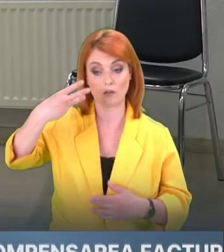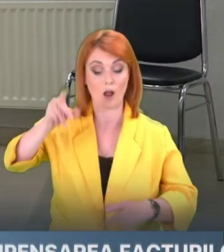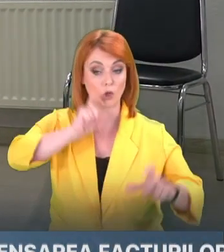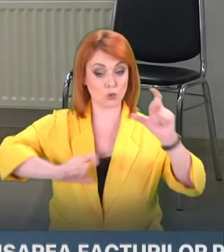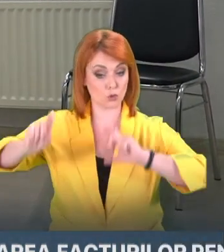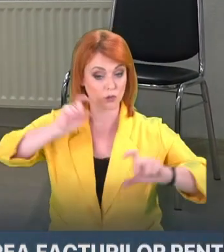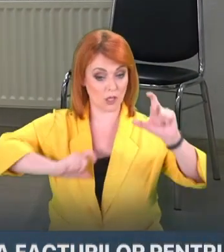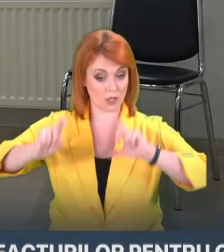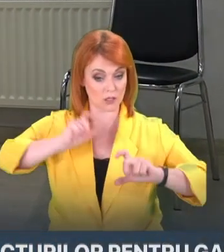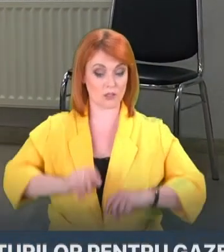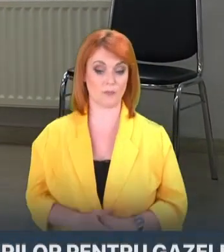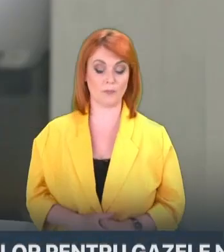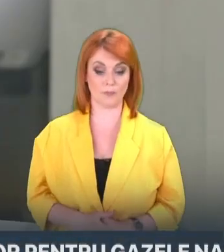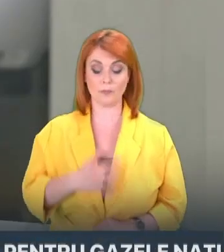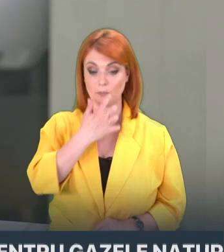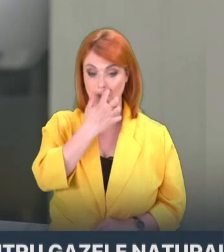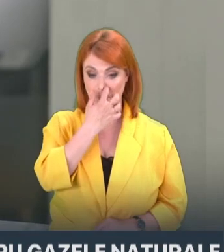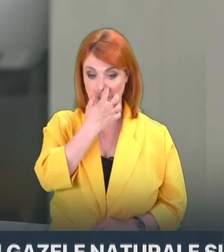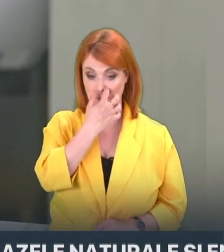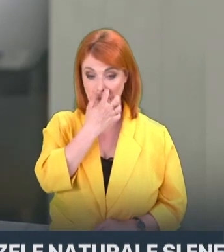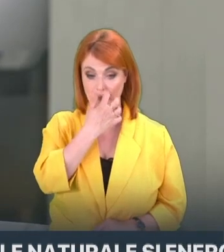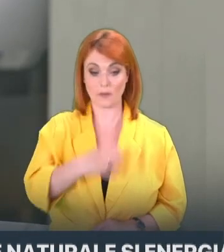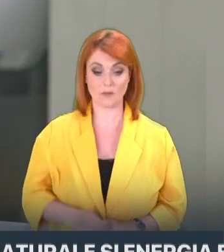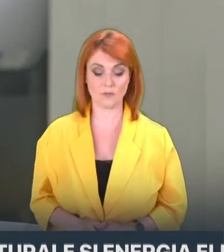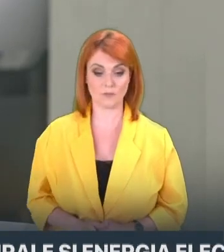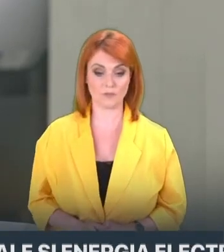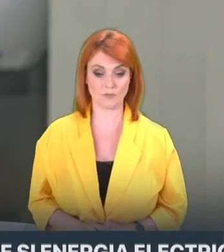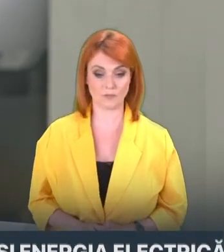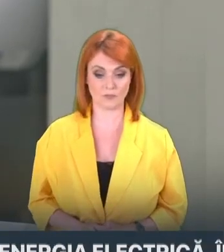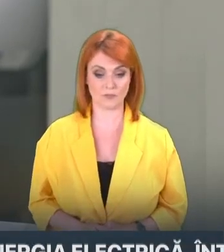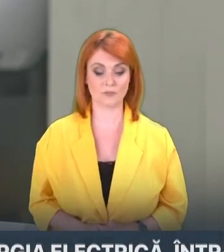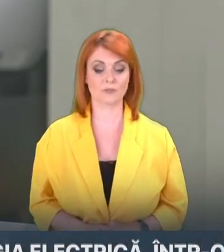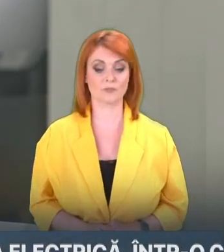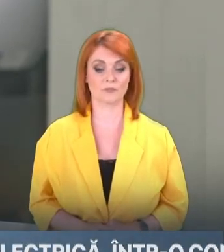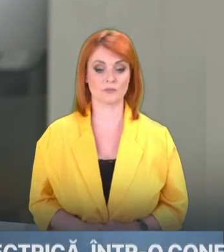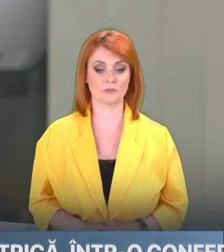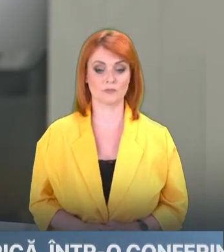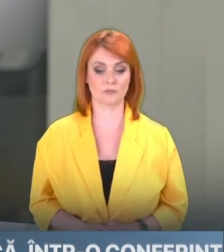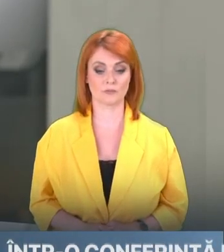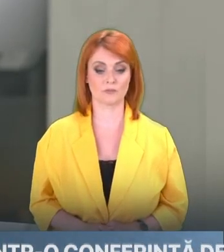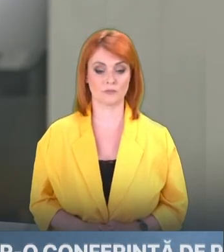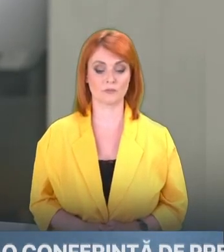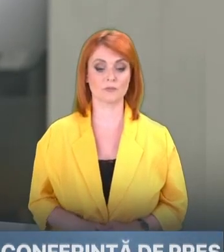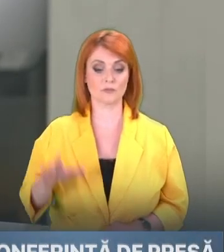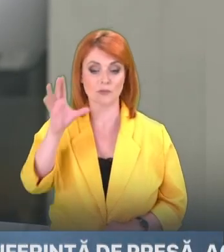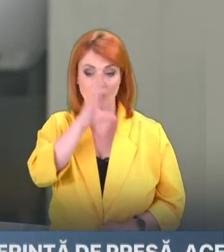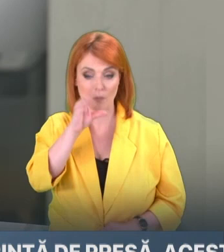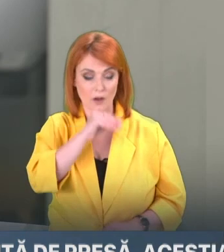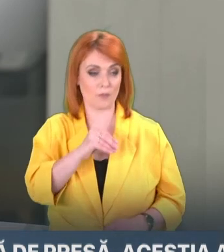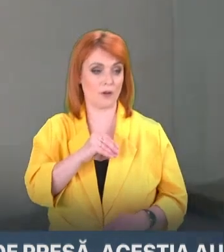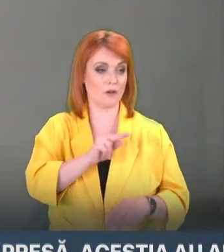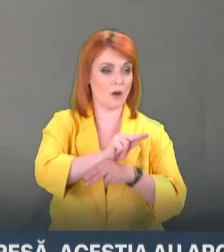30 de formabili. Cu această inițiativă putem acoperi mai multe segmente. Deci putem încadra, identifica